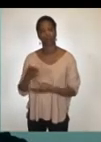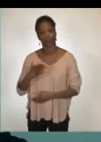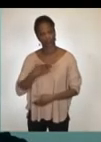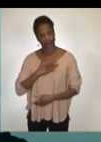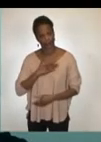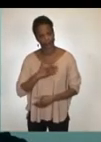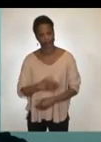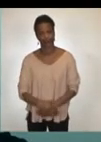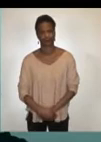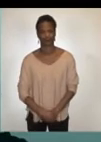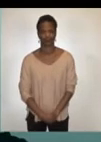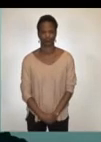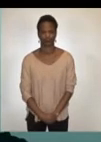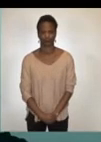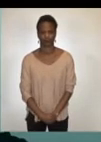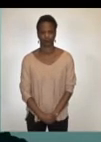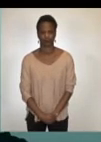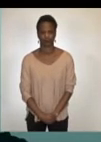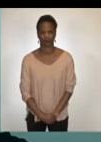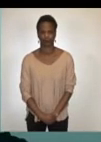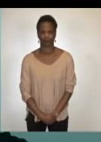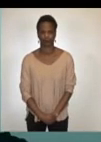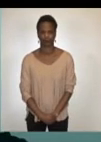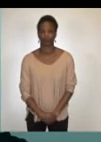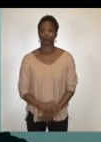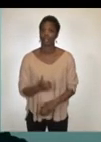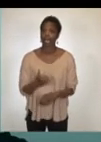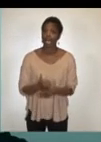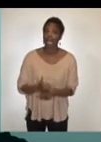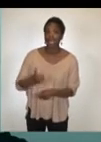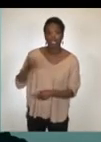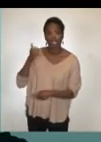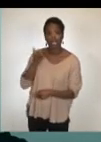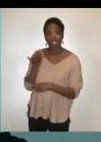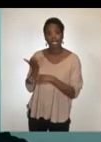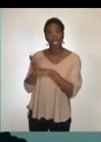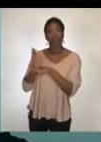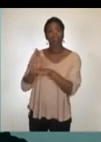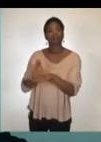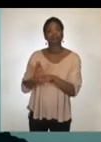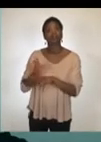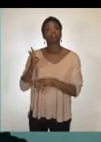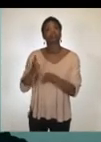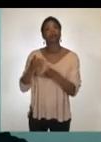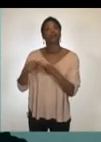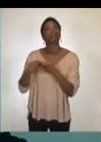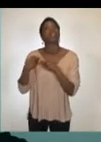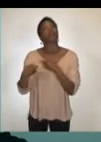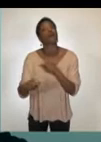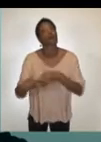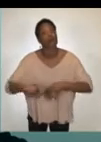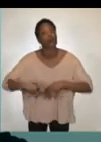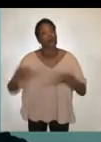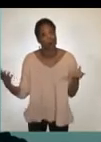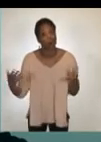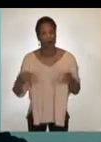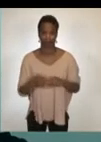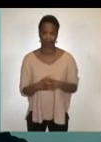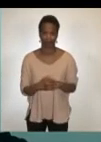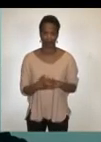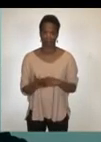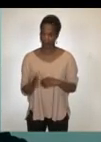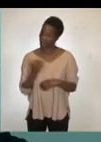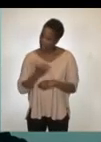vous a présenté de manière sans doute trop longue, puisque visiblement les projets importants prennent trop de temps, mais on avait